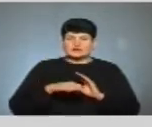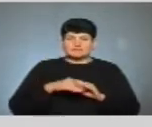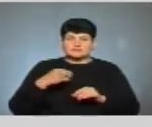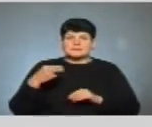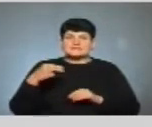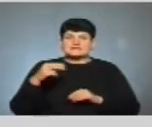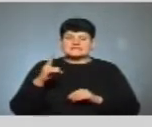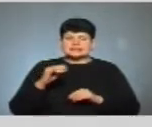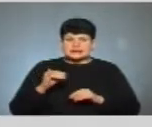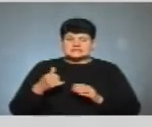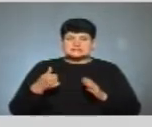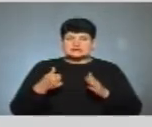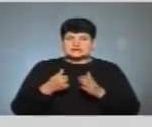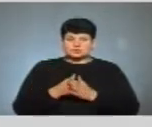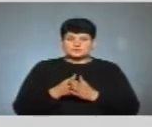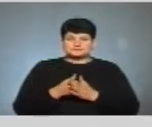президентські